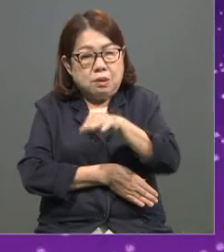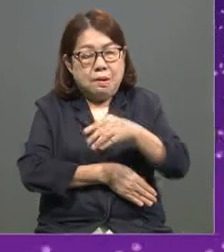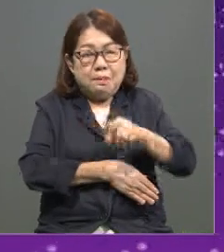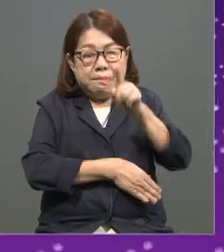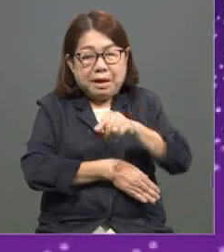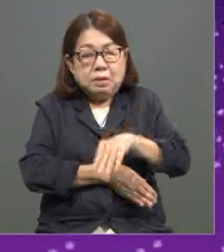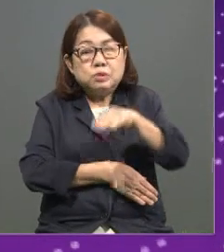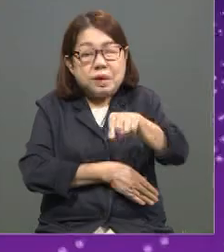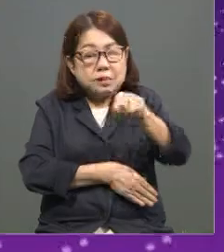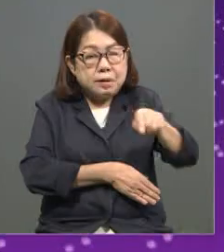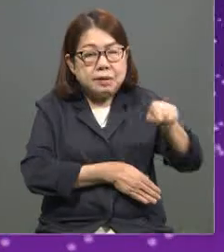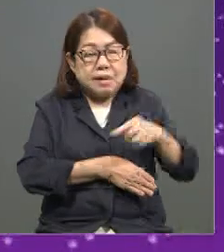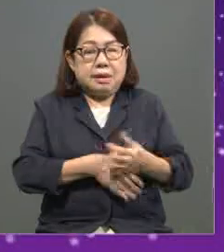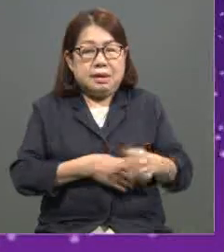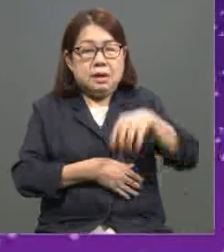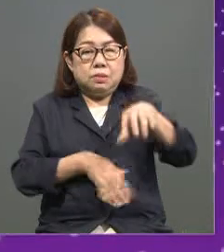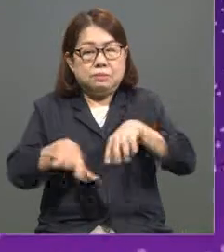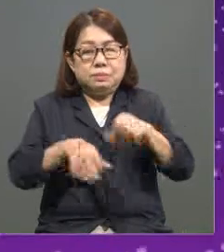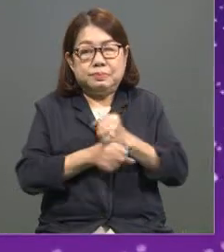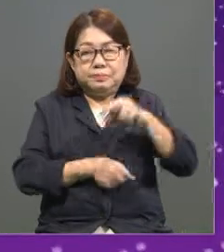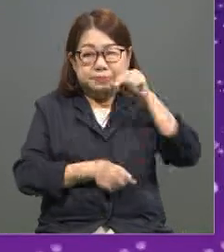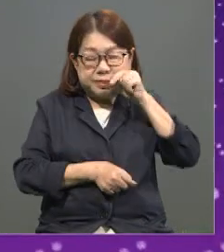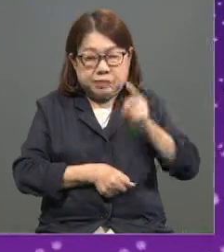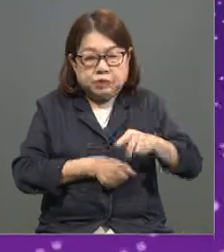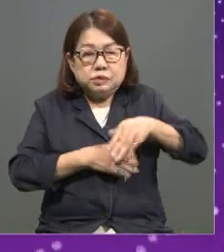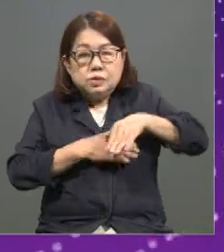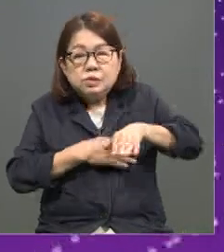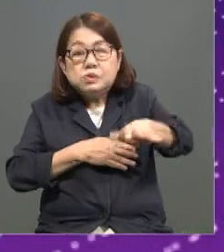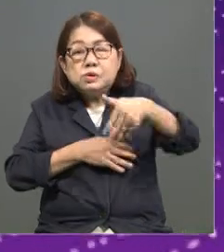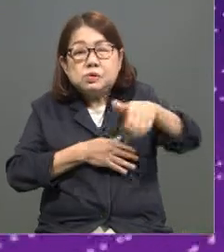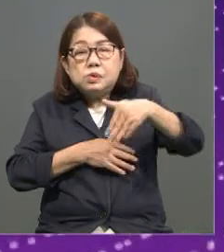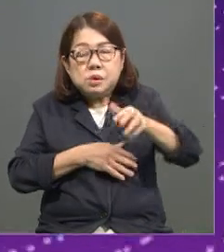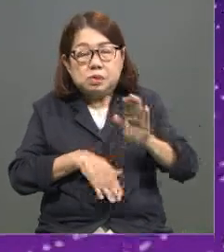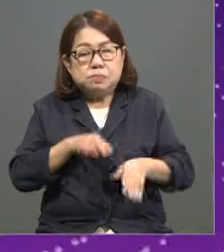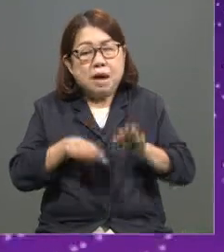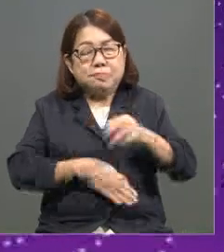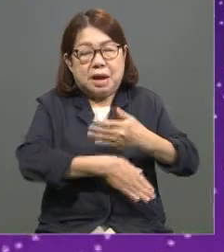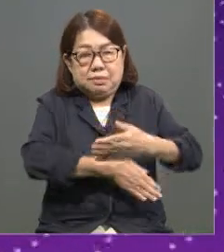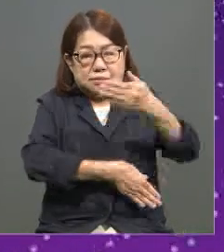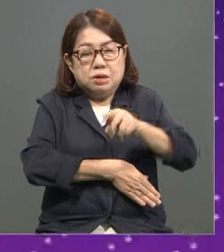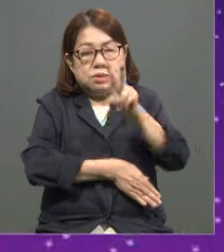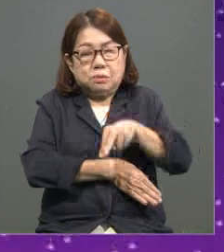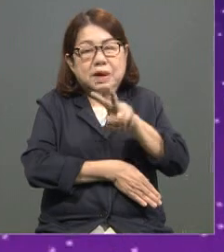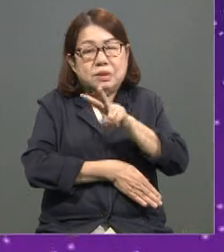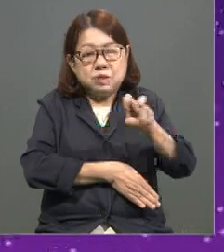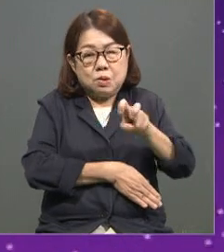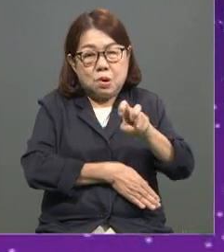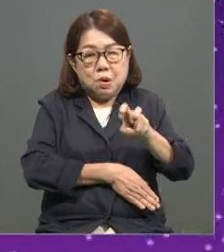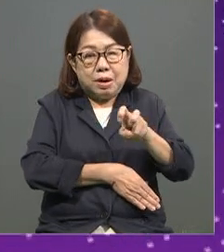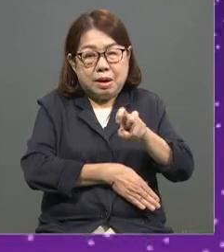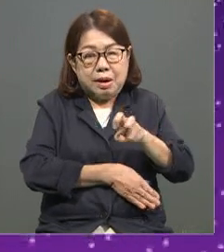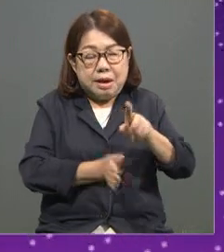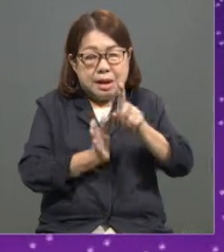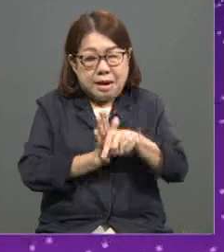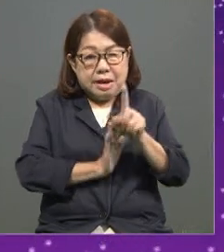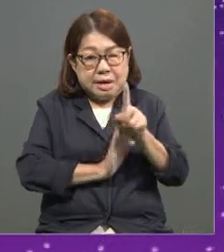กรมชนประธานบอกว่าจะรักษาระดับการระบายน้ำท้ายเขื่อนเจ้าพระยาเนี่ยอัตราไม่เกิน 2,200ลูกกบาเมตต่อวินาทีแต่เขาก็